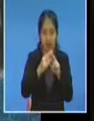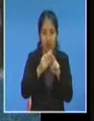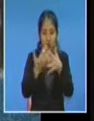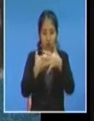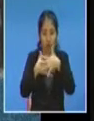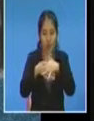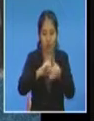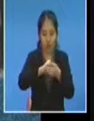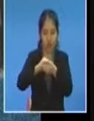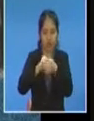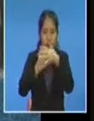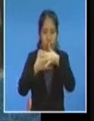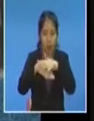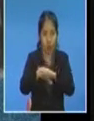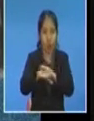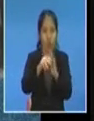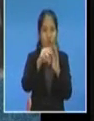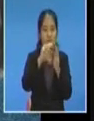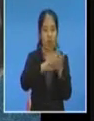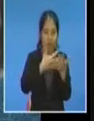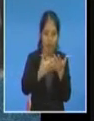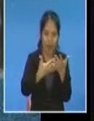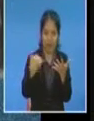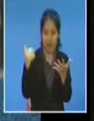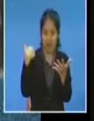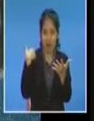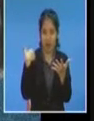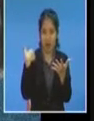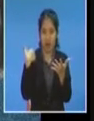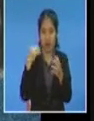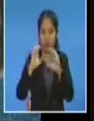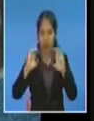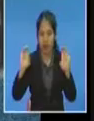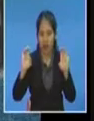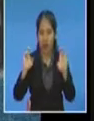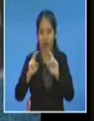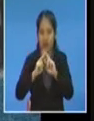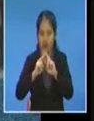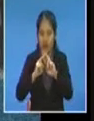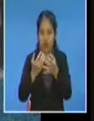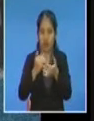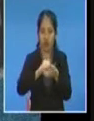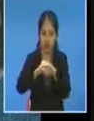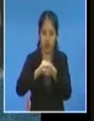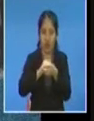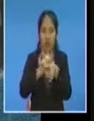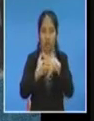บในแผนเท่านั้นแหละครับเศรษฐกิจของผู้สูงวัยก็จะดีขึ้น